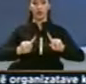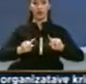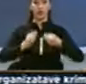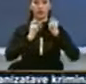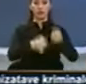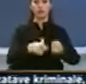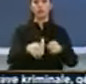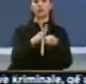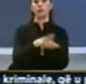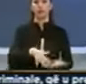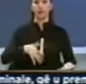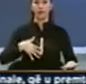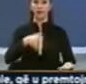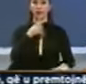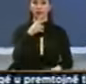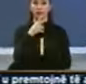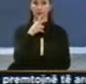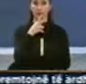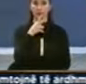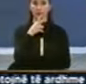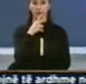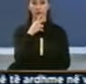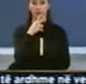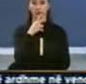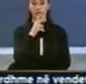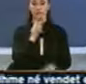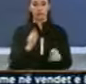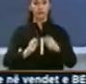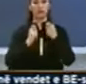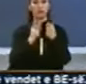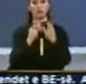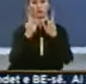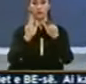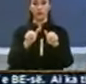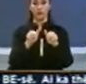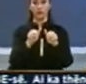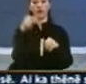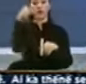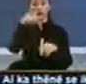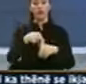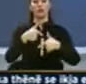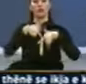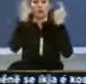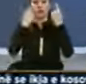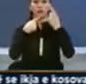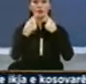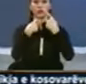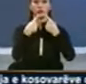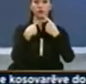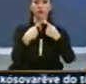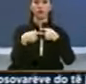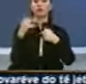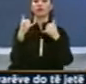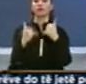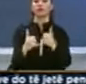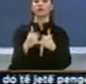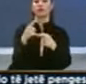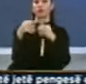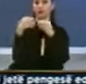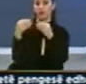seancë. Ligji për ndërmarrjet do të vjen në seancë dhe atu do ta debatojmë këtë që ju e